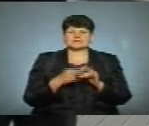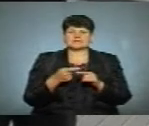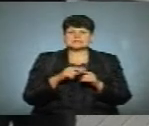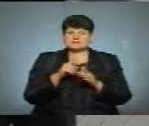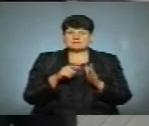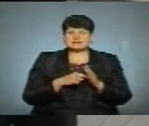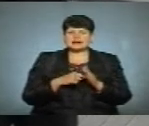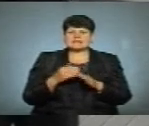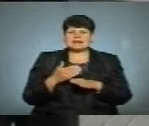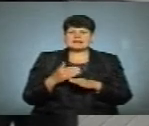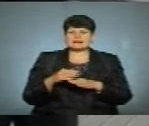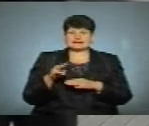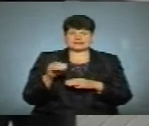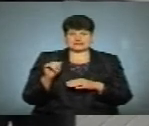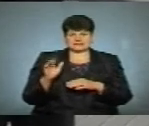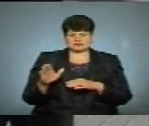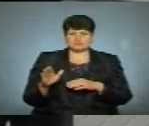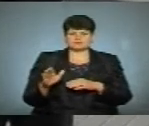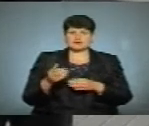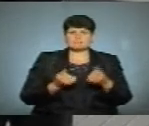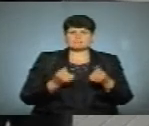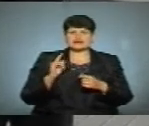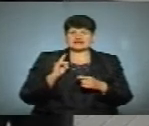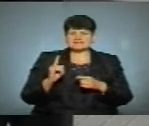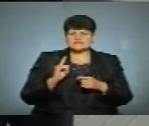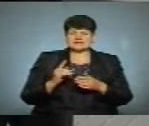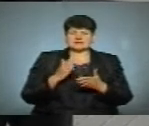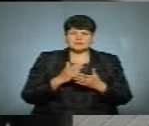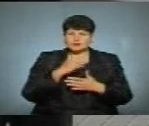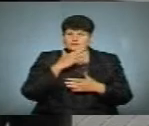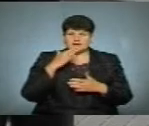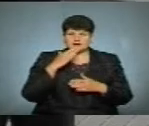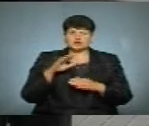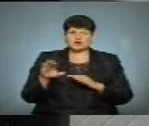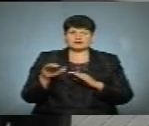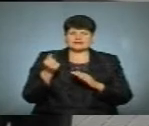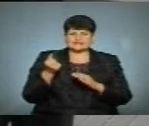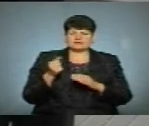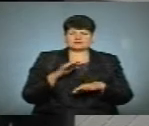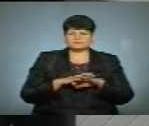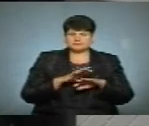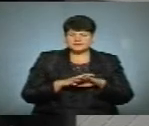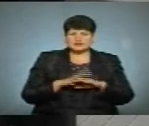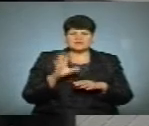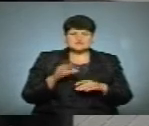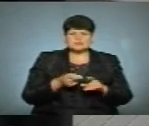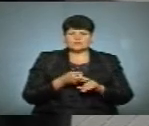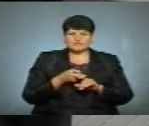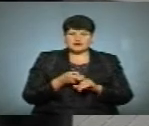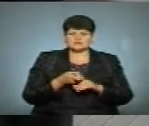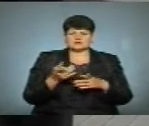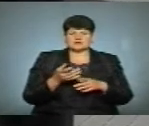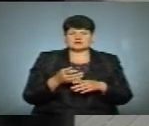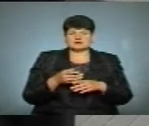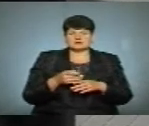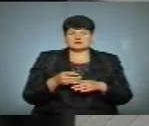питання кредитів, тобто перевізники мають, багато перевізників мають кредити. Вся їхня діяльність пов'язана з перевезенням, перевезення